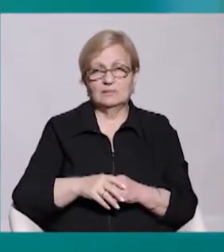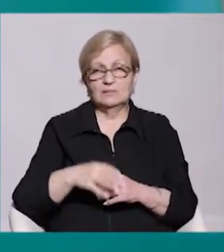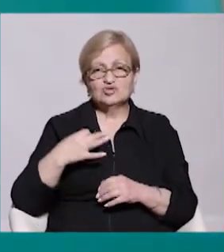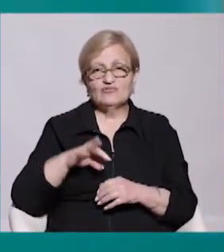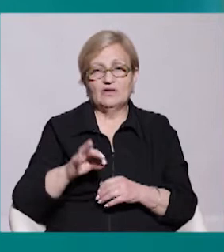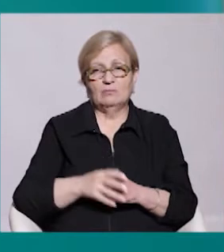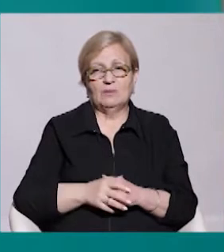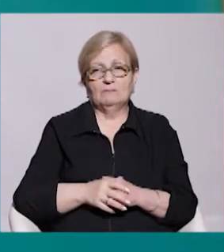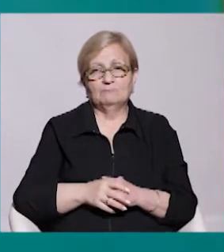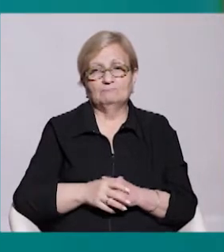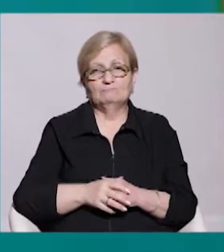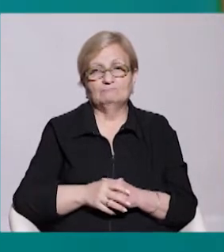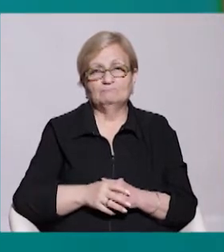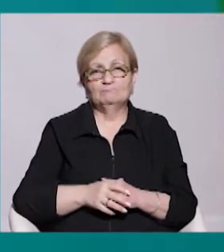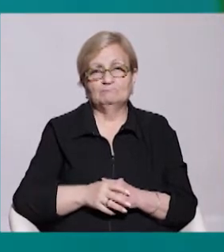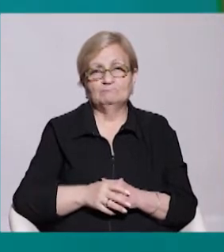შვილმა?